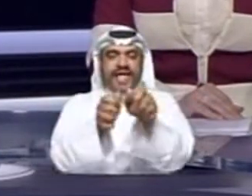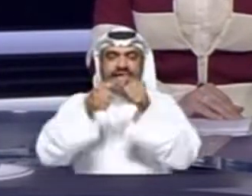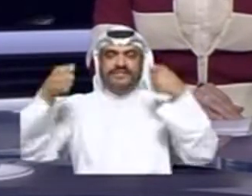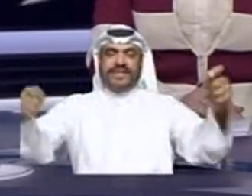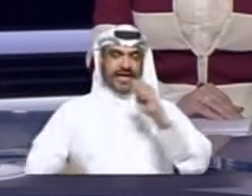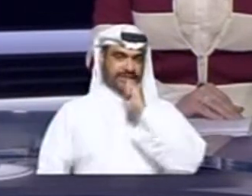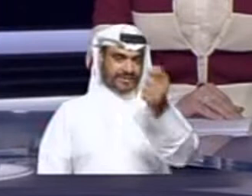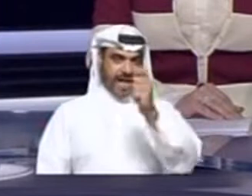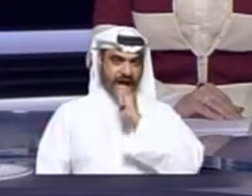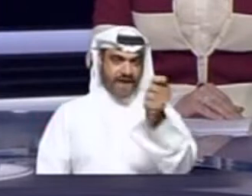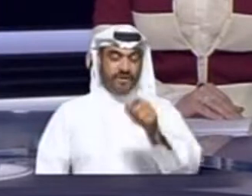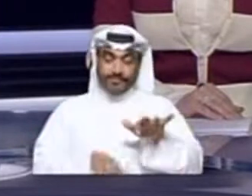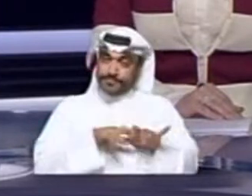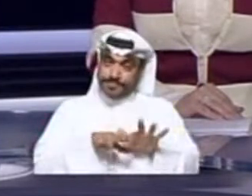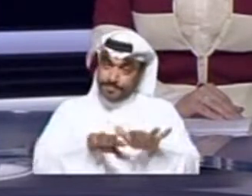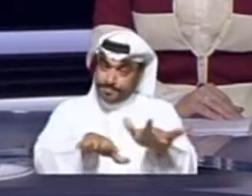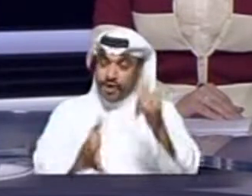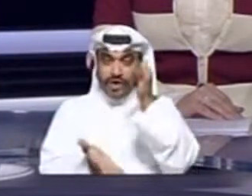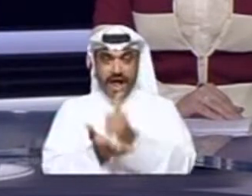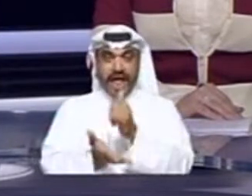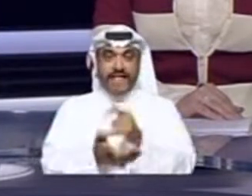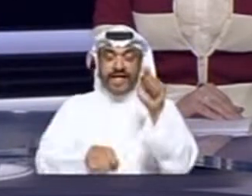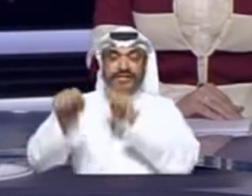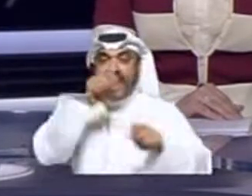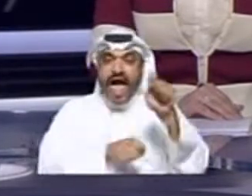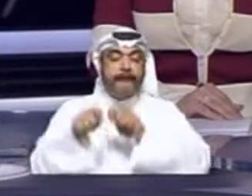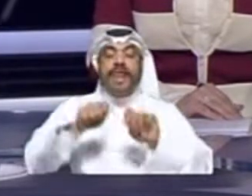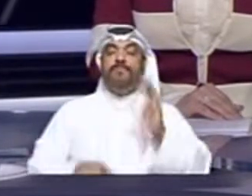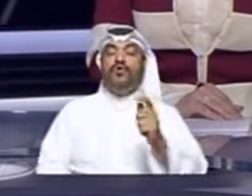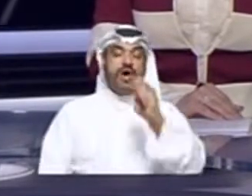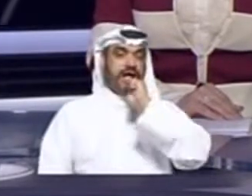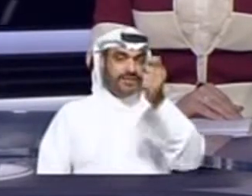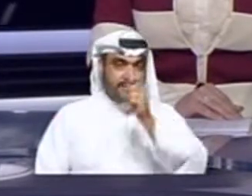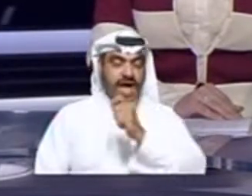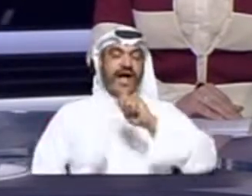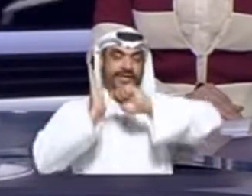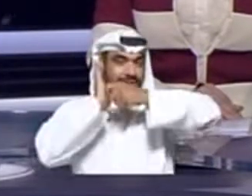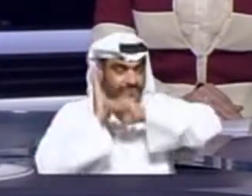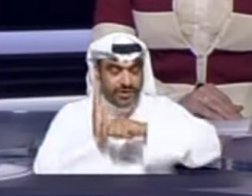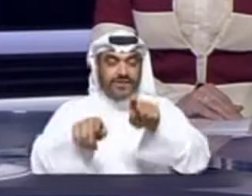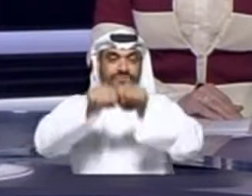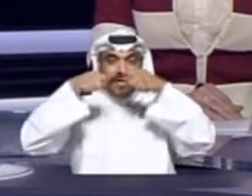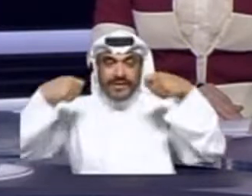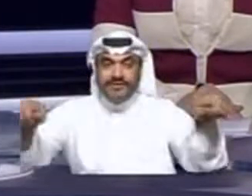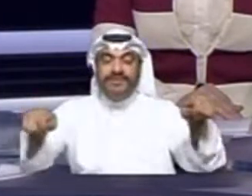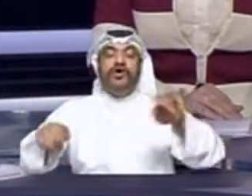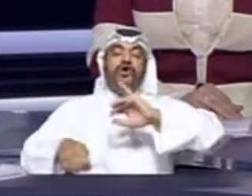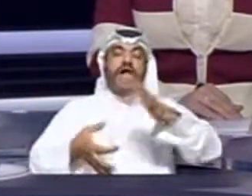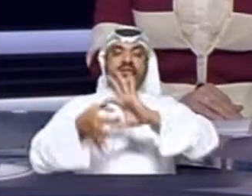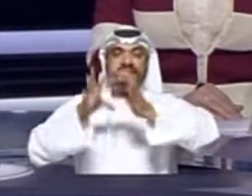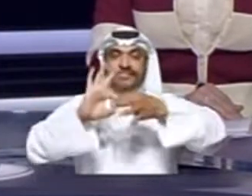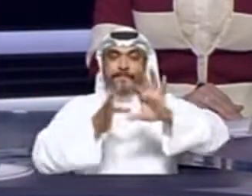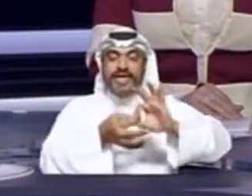الدولي للصحافة بحضور عدد من قيادات العمل الإعلامي في الاتحاد الدولي للصحافة وممثلين عن نقابات وجمعيات